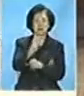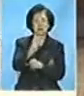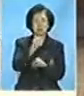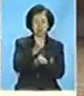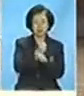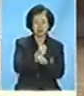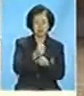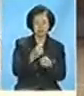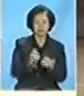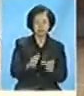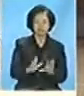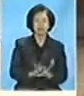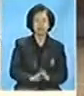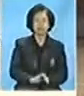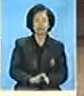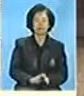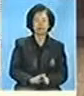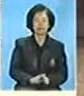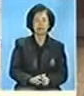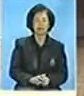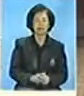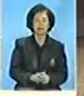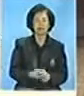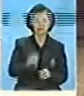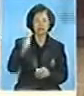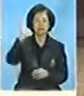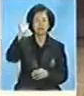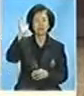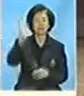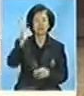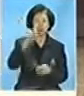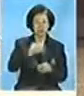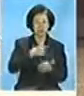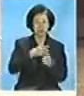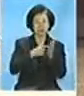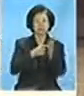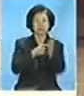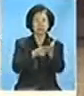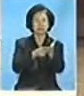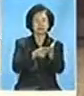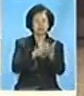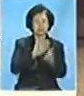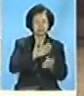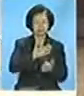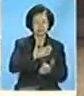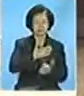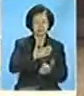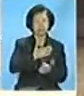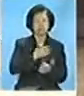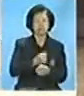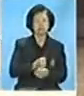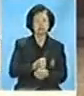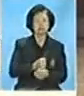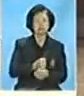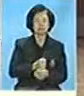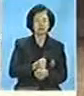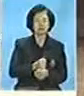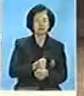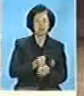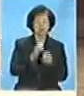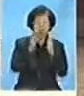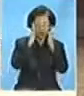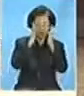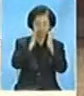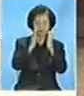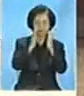ทำนะครับและส่วนวิสัยทัศน์ที่ผมอยากจะนำเสนอนะครับผมเองนะครับก็ด้วยความมุ่งมั่นตั้งใ